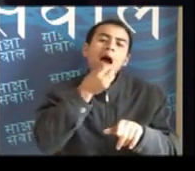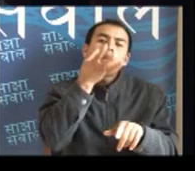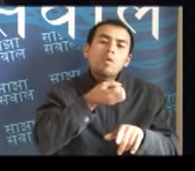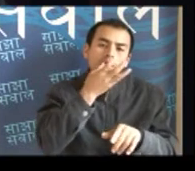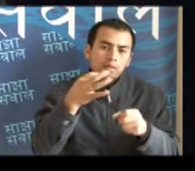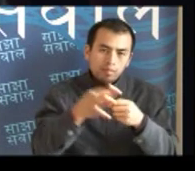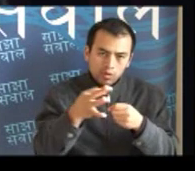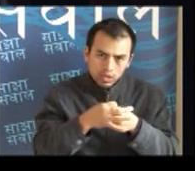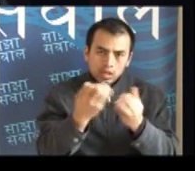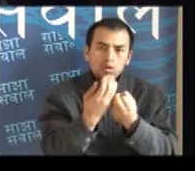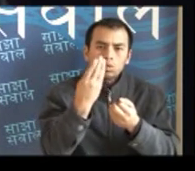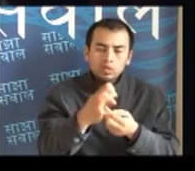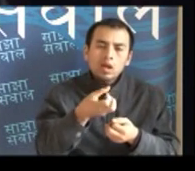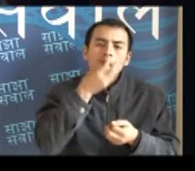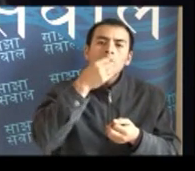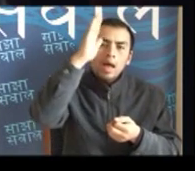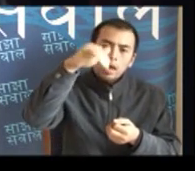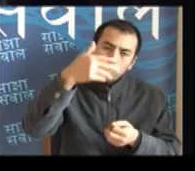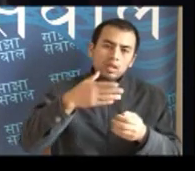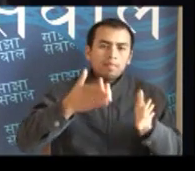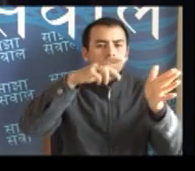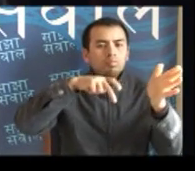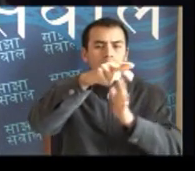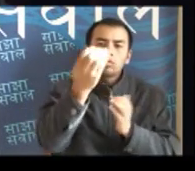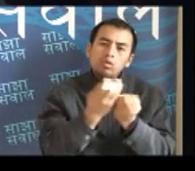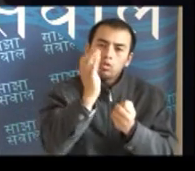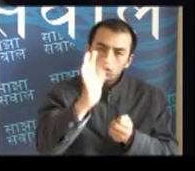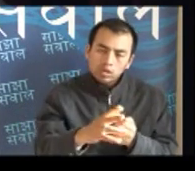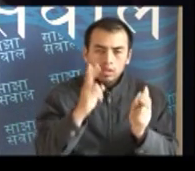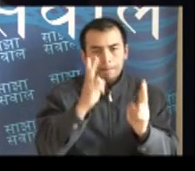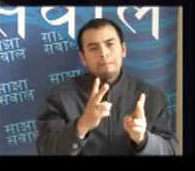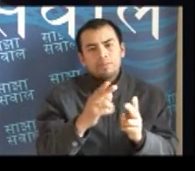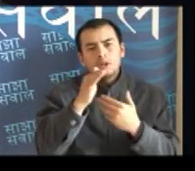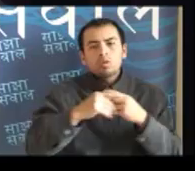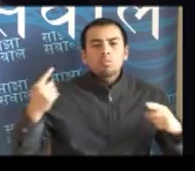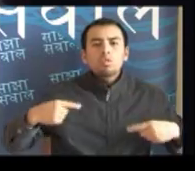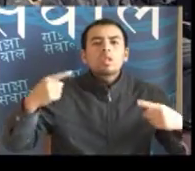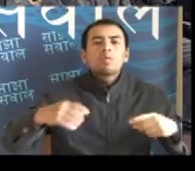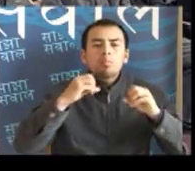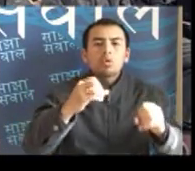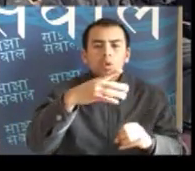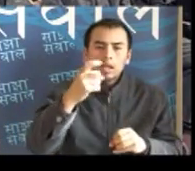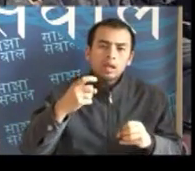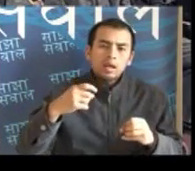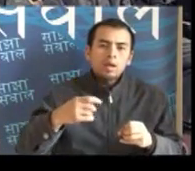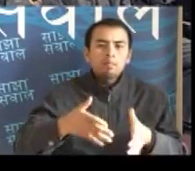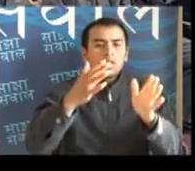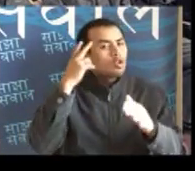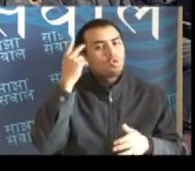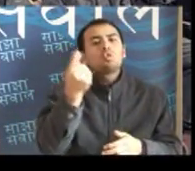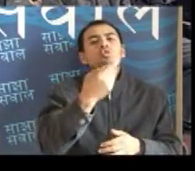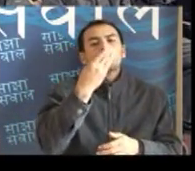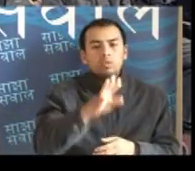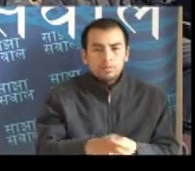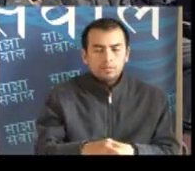आवाजहरूको प्रयोग गरिएको हुन्छ, आवाज आएपछि बाटो पार गर्न सकिन्छ। त्यस्तै व्हीलचेयर युजरहरूका निम्ति पनि बाटाहरू अत्यन्तै सहज